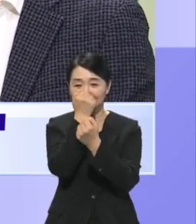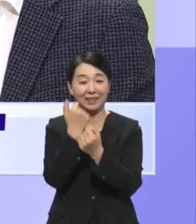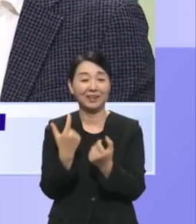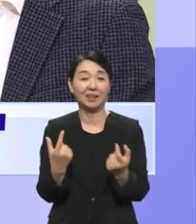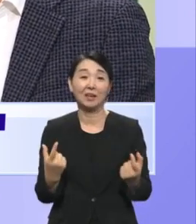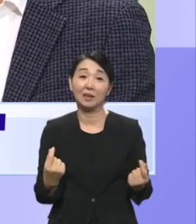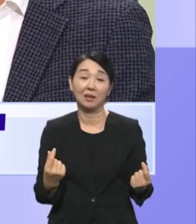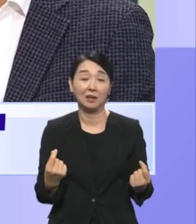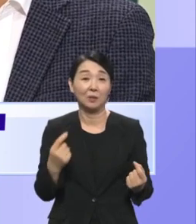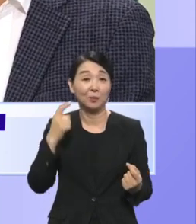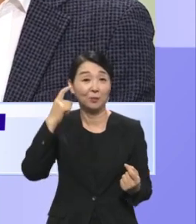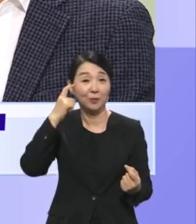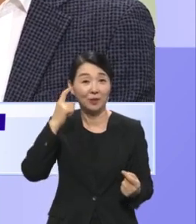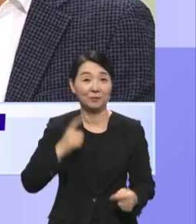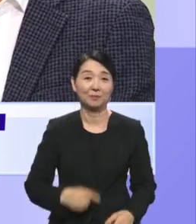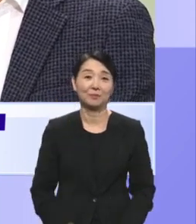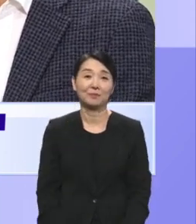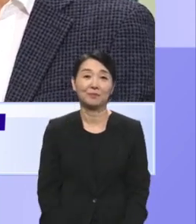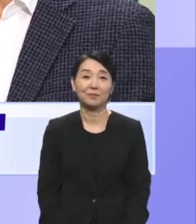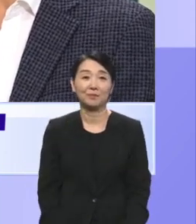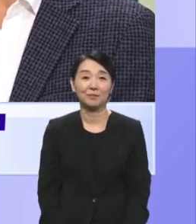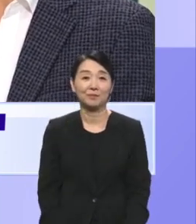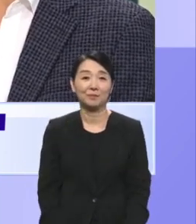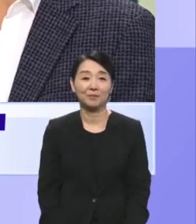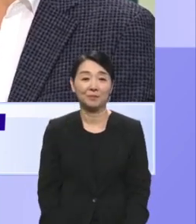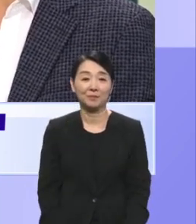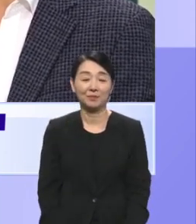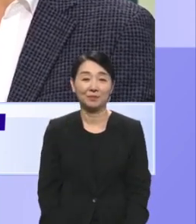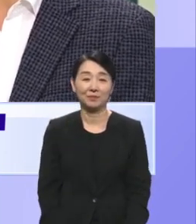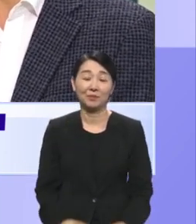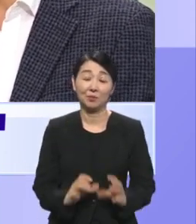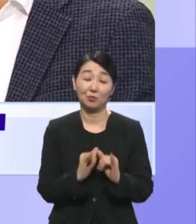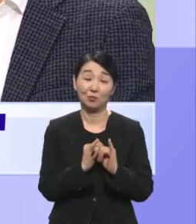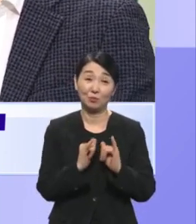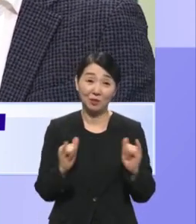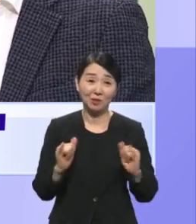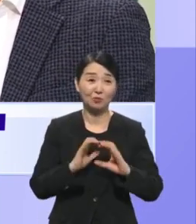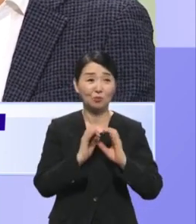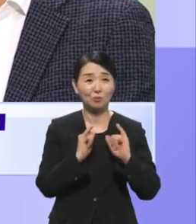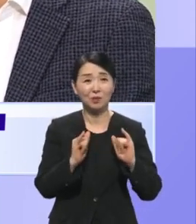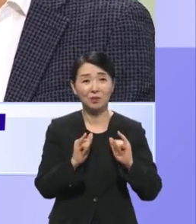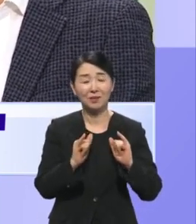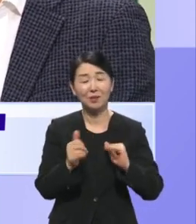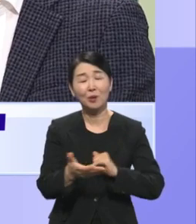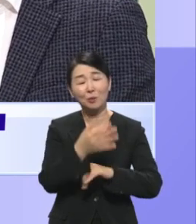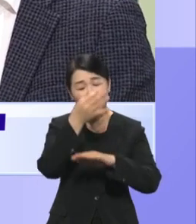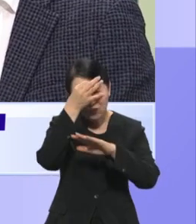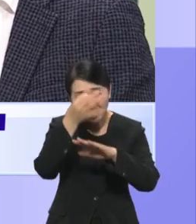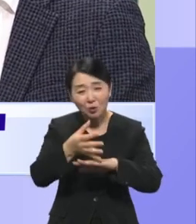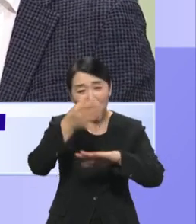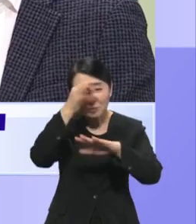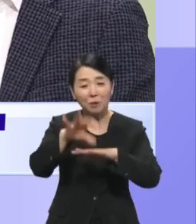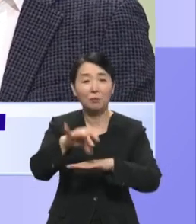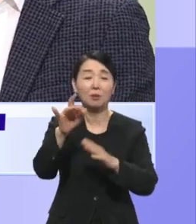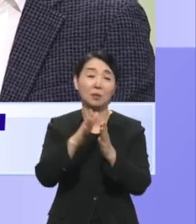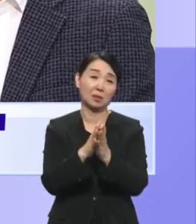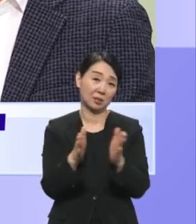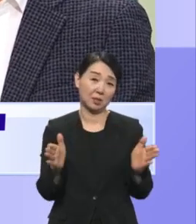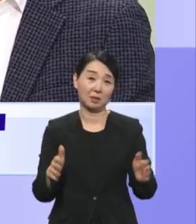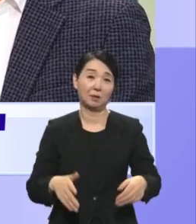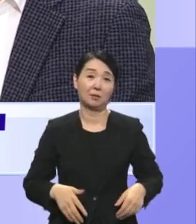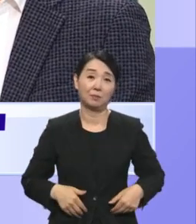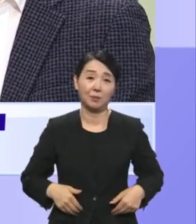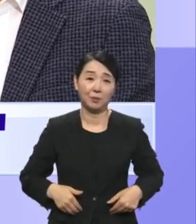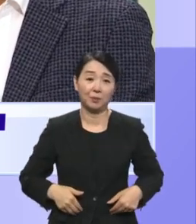발언이었다고 생각하는데 계속한 국민 여러분 국민 여러분 죄송합니다부터 시작해야 되는 거 아닌가 싶고 아까